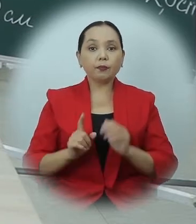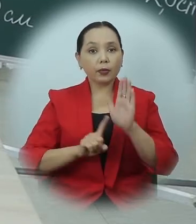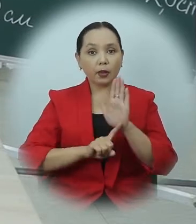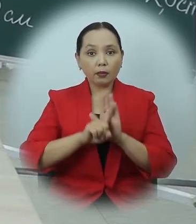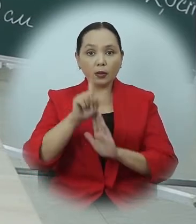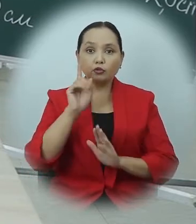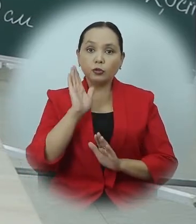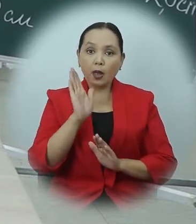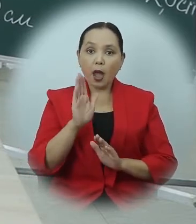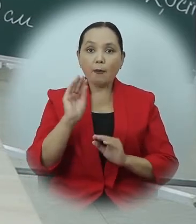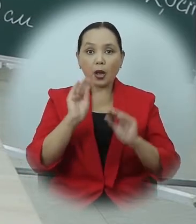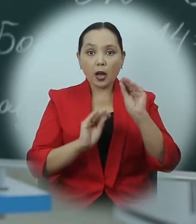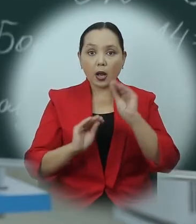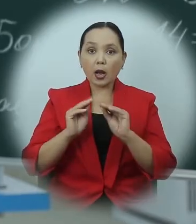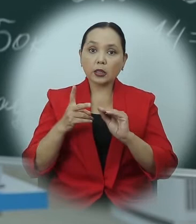Начинаем конструировать.